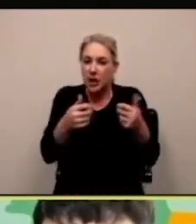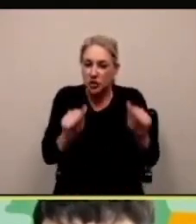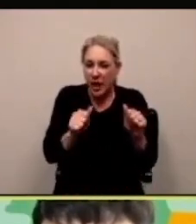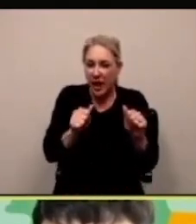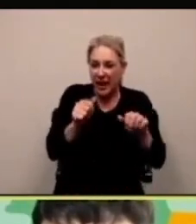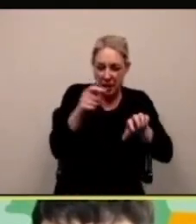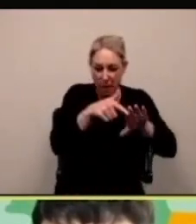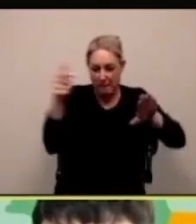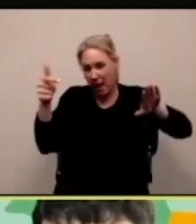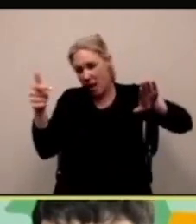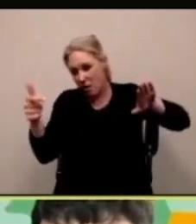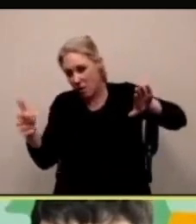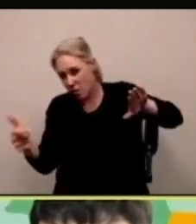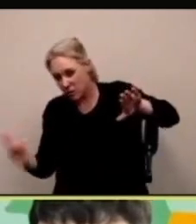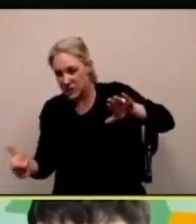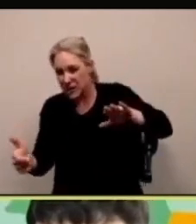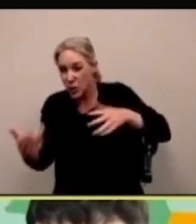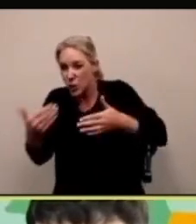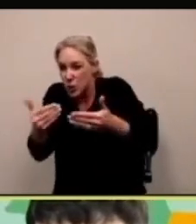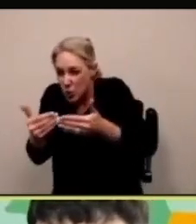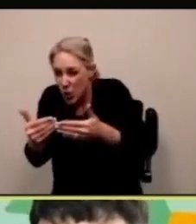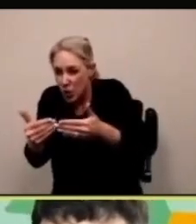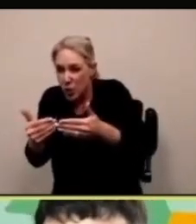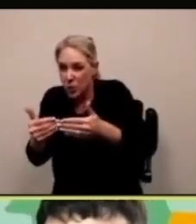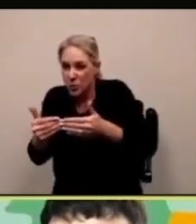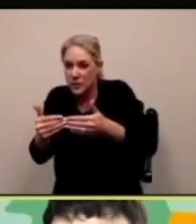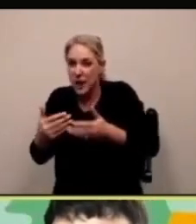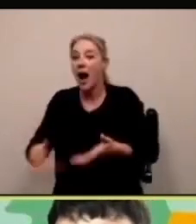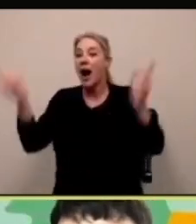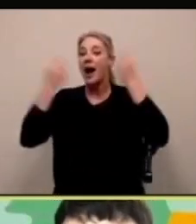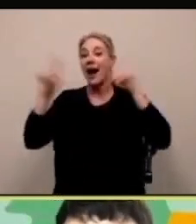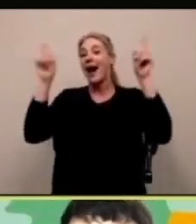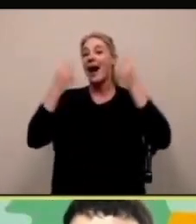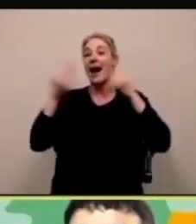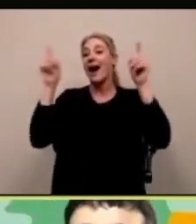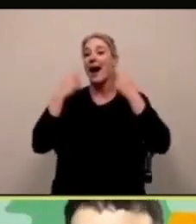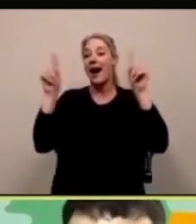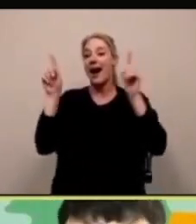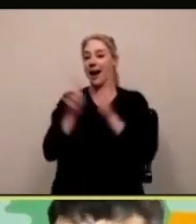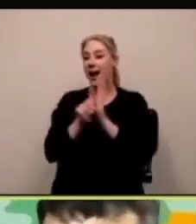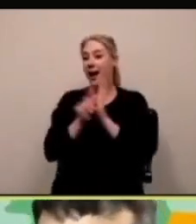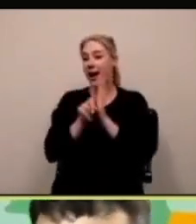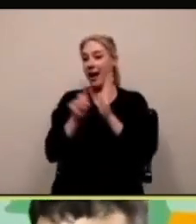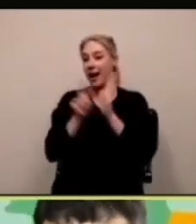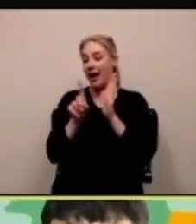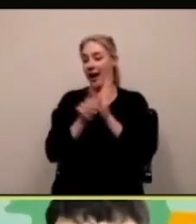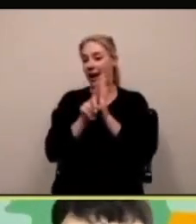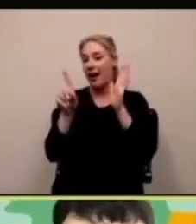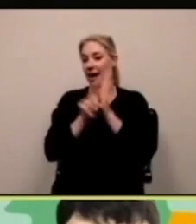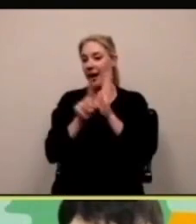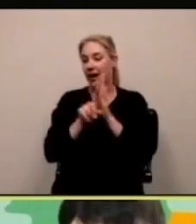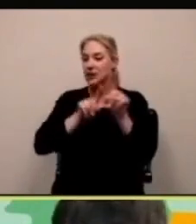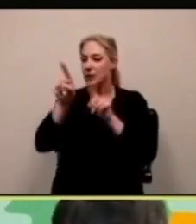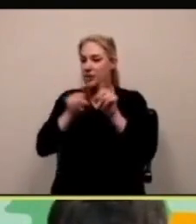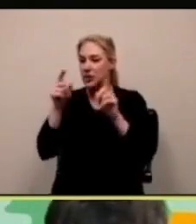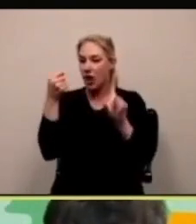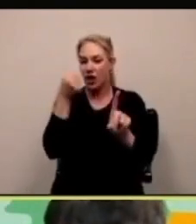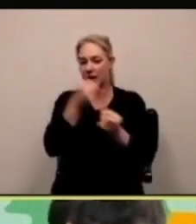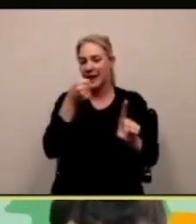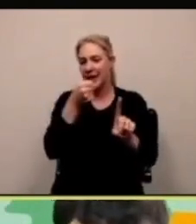ましょうでこういう風に衝突させてうまくいきまし